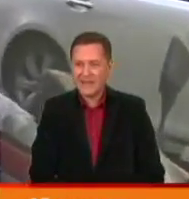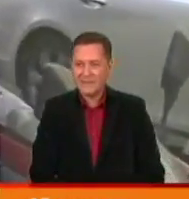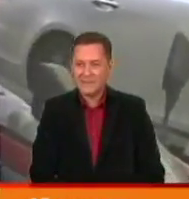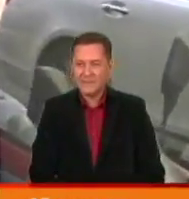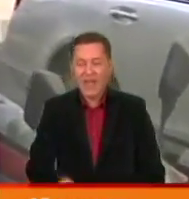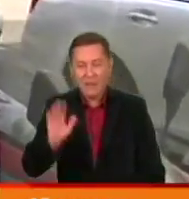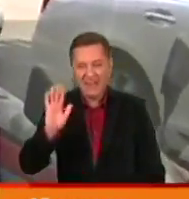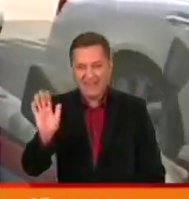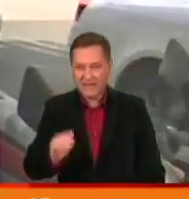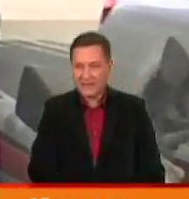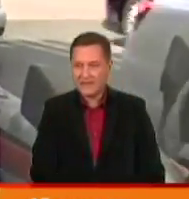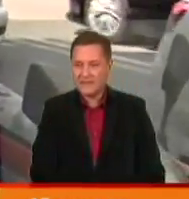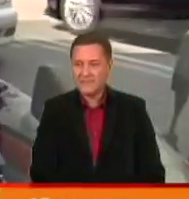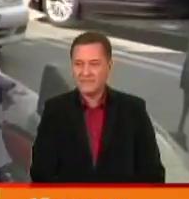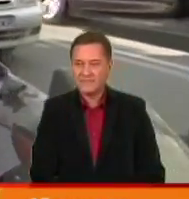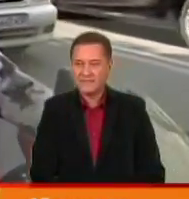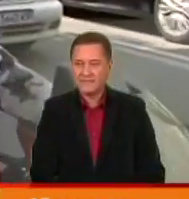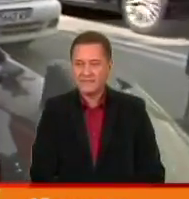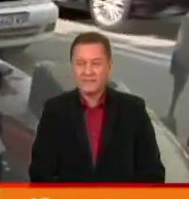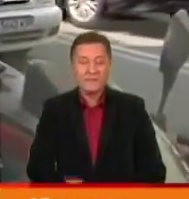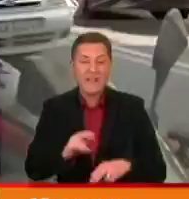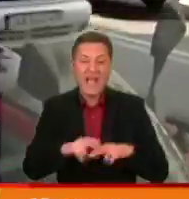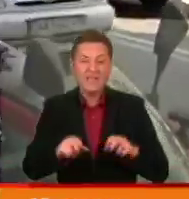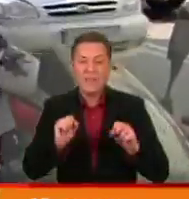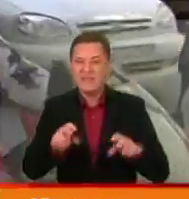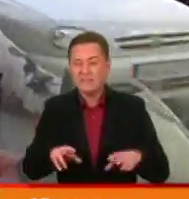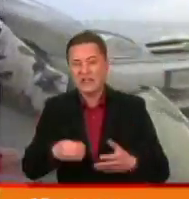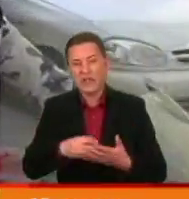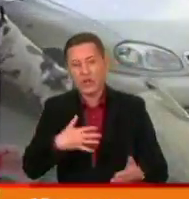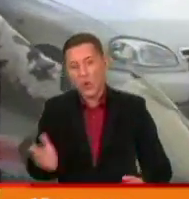вже об'їхати? Небезпечно і дорого.